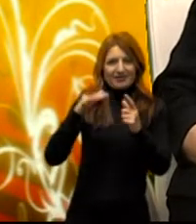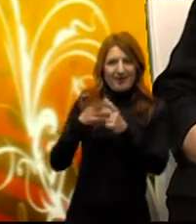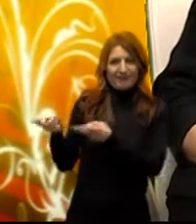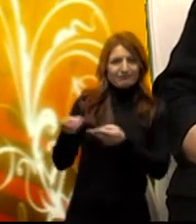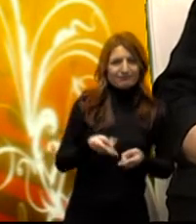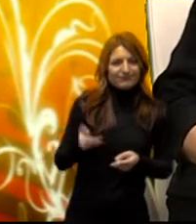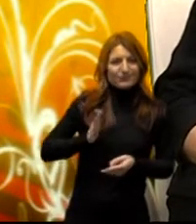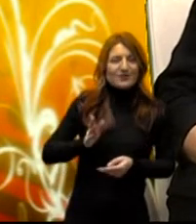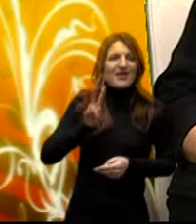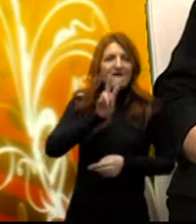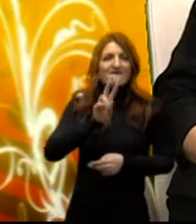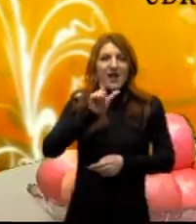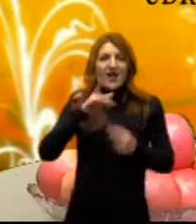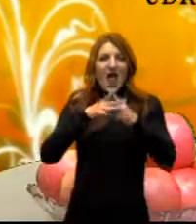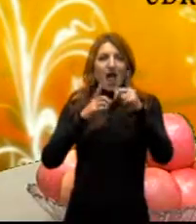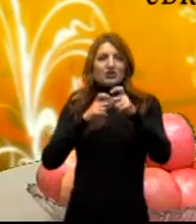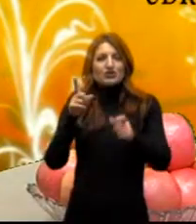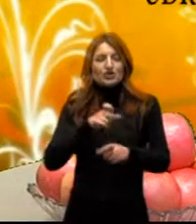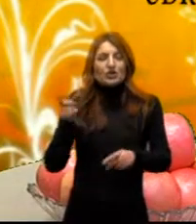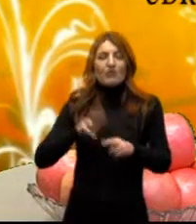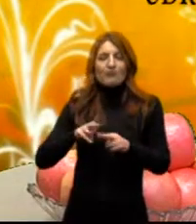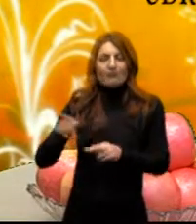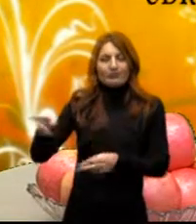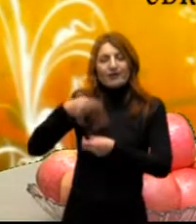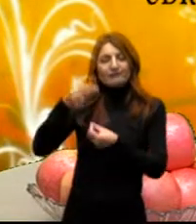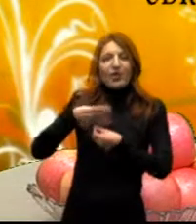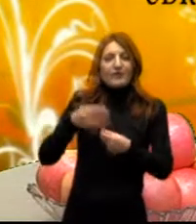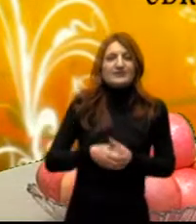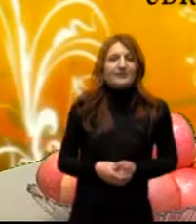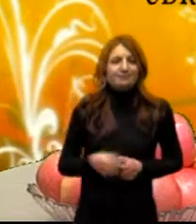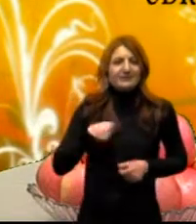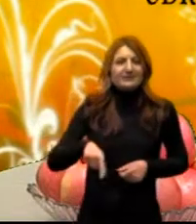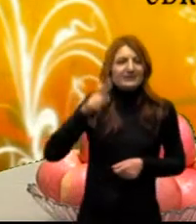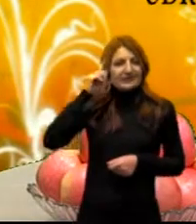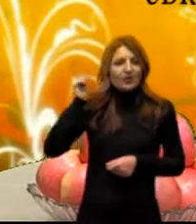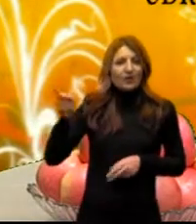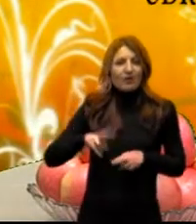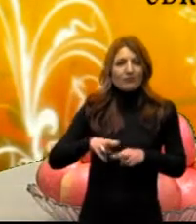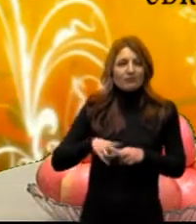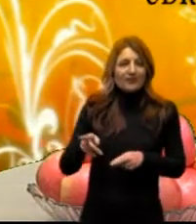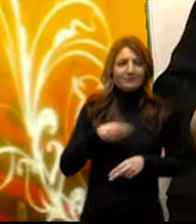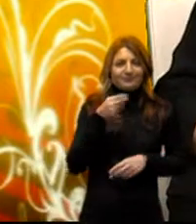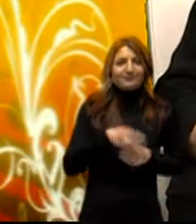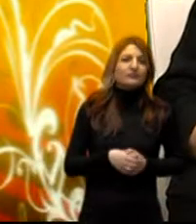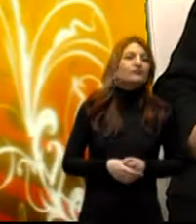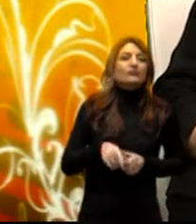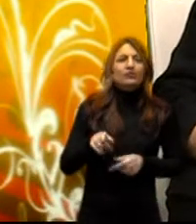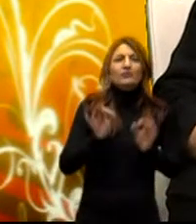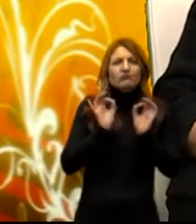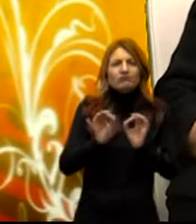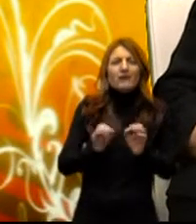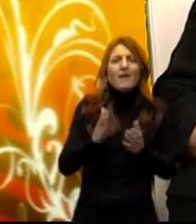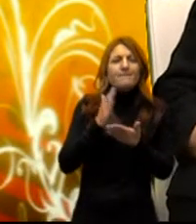reći. Upravo sam htjela reći jer, da sam poletila s pitanjem jer sam se sjetila toga. Da, tu je recimo pravilan